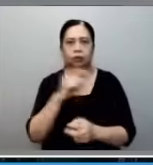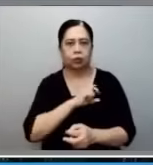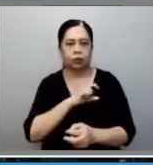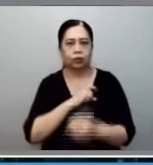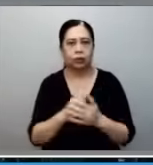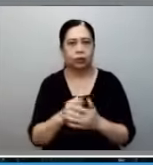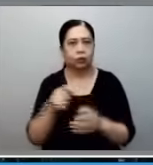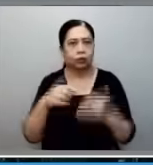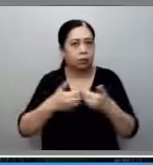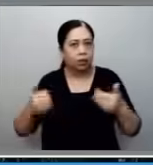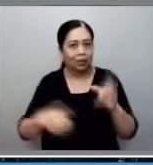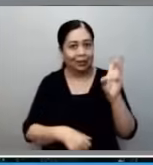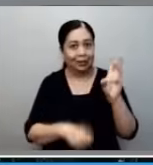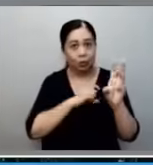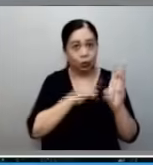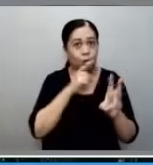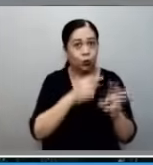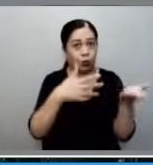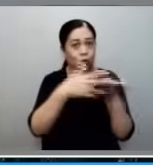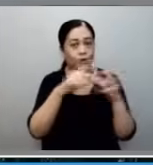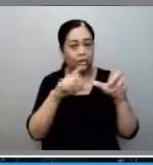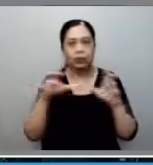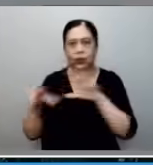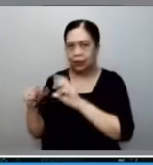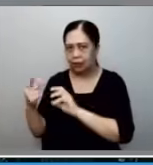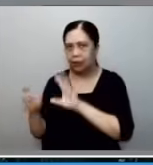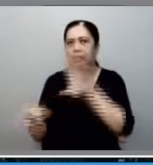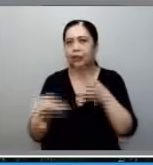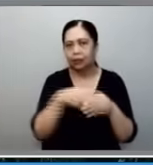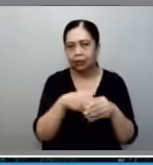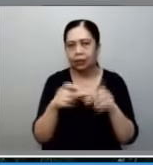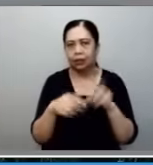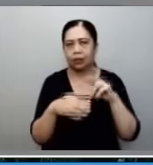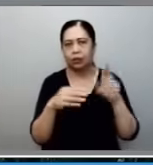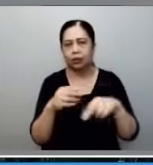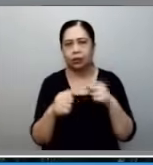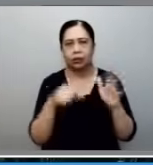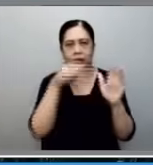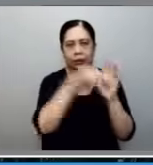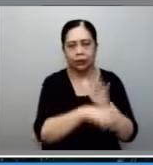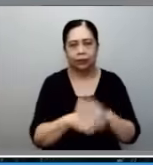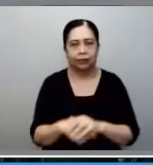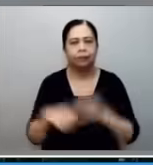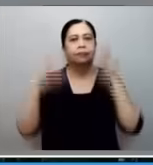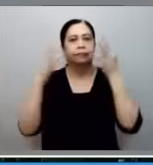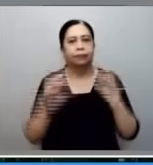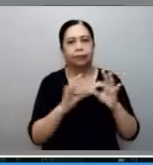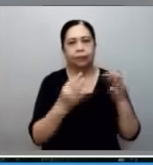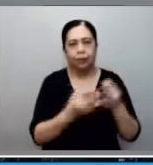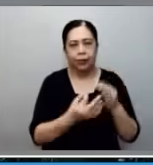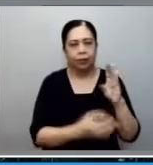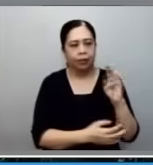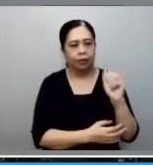sa 6 pulis na sinampahan na ng reklamong reckless imprudence resulting in homicide. Desidido raw ang pamilya Baltazar na ituloy